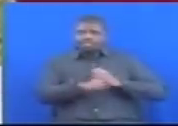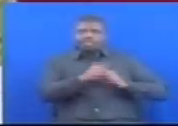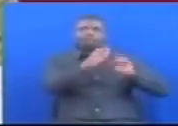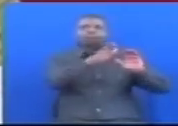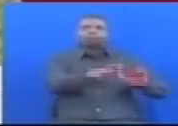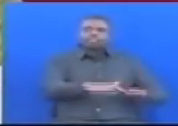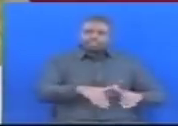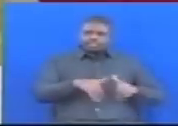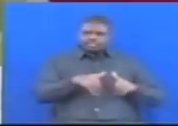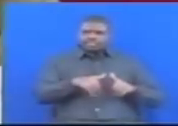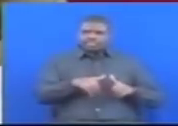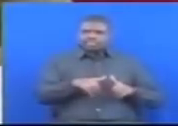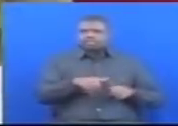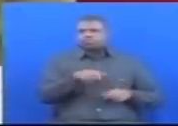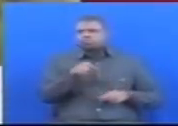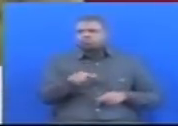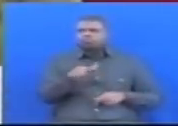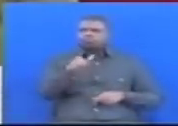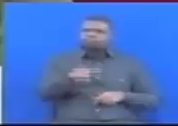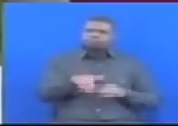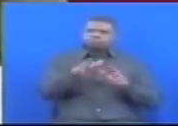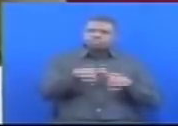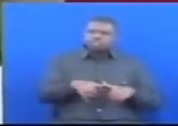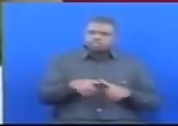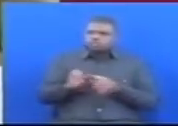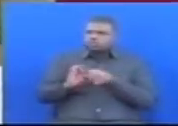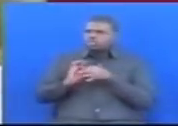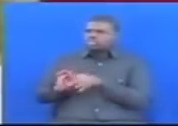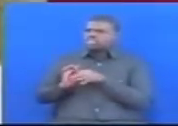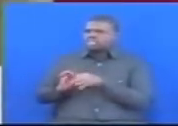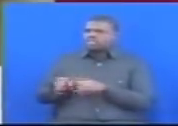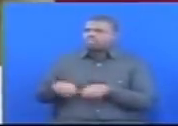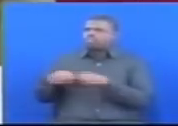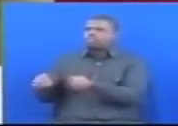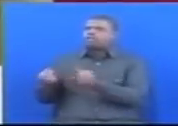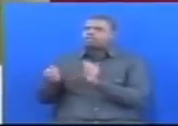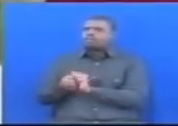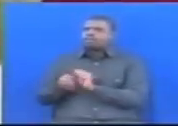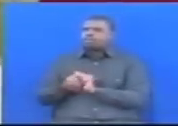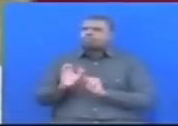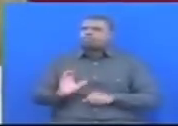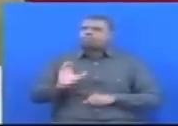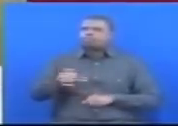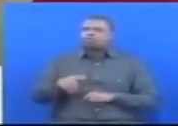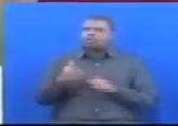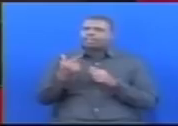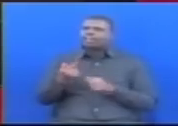bungeni ni mbunge machachari na nimekuwa nikimpa ushirikiano kwa masuala ya mkoa wa Tabora.